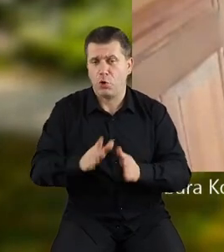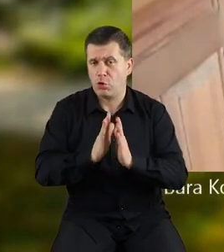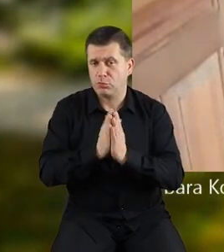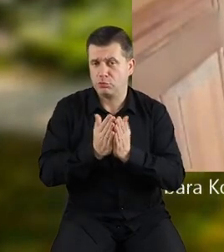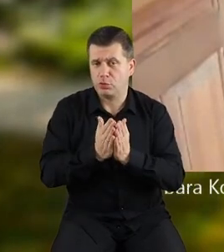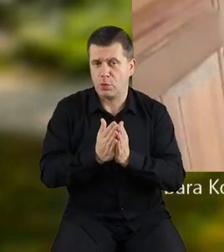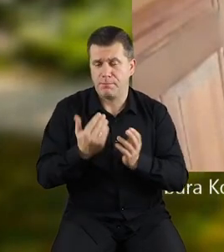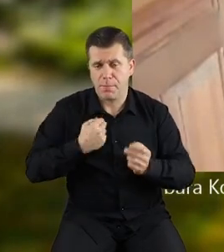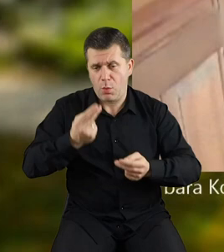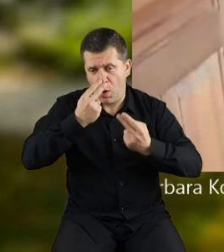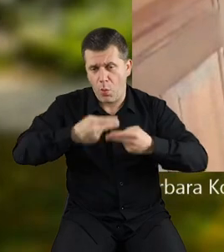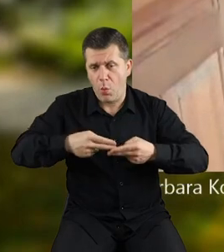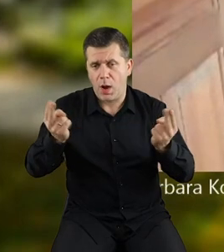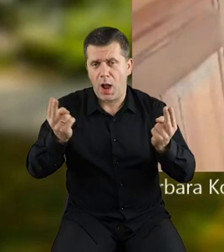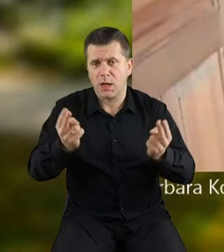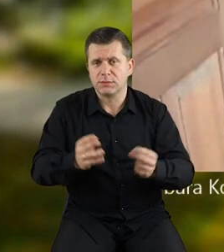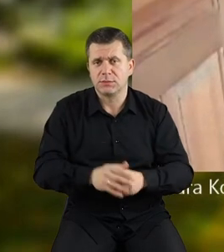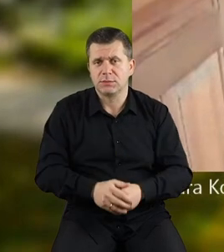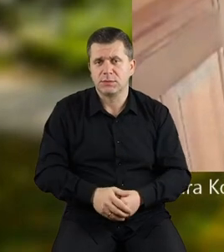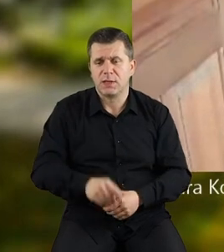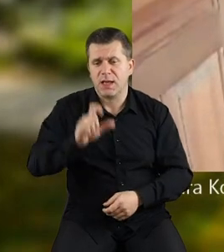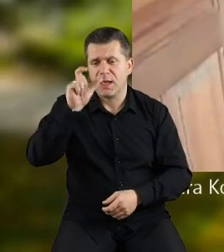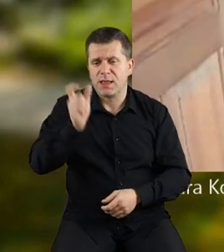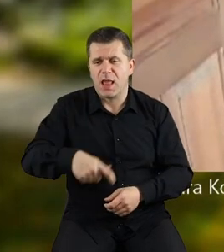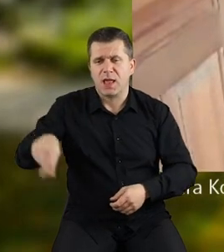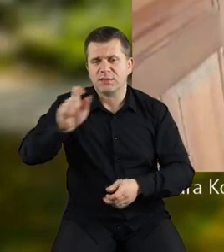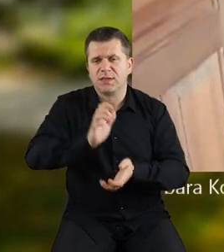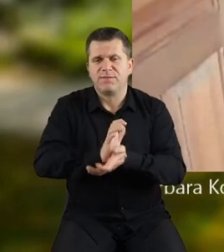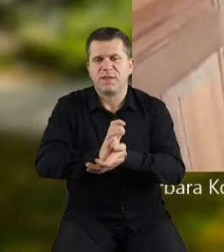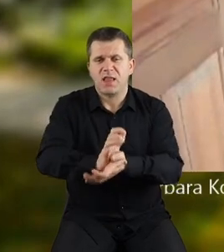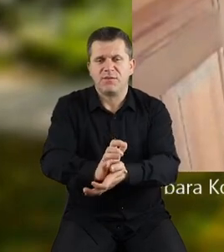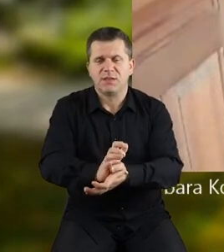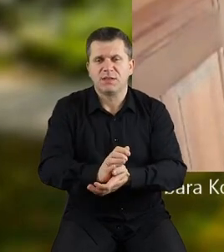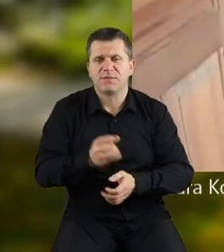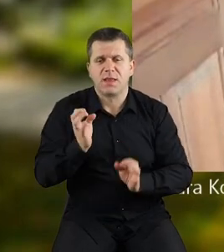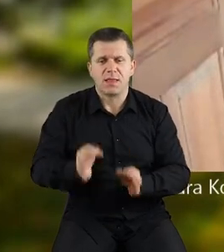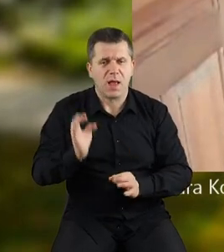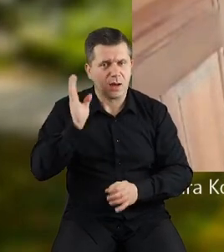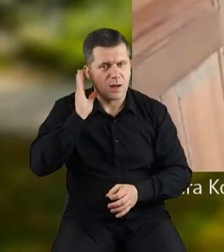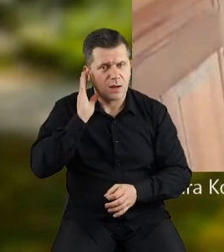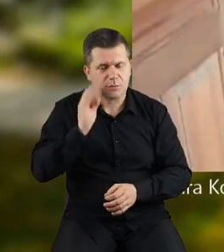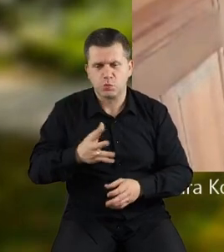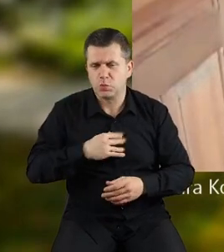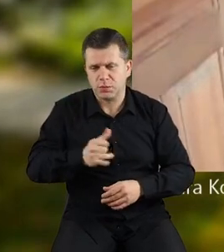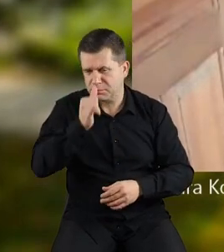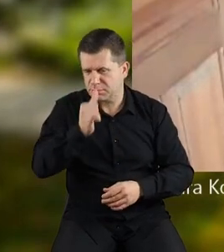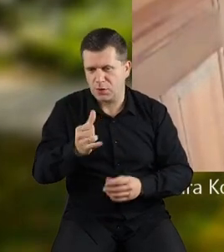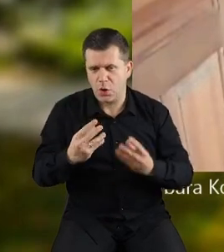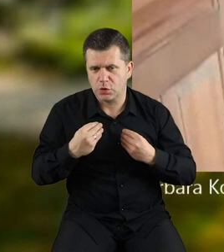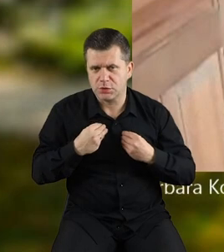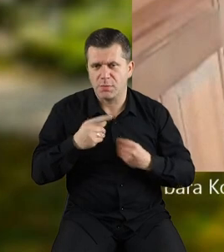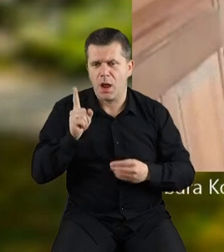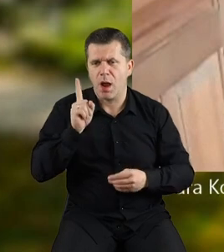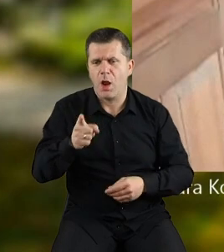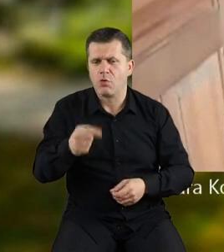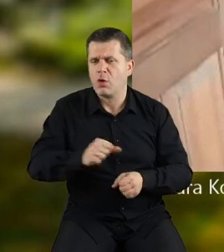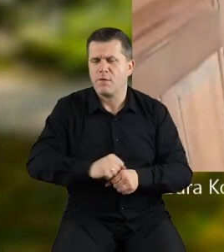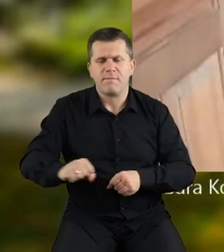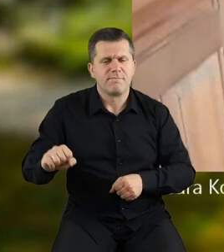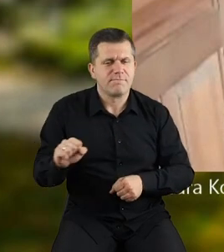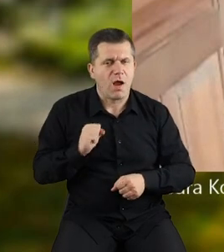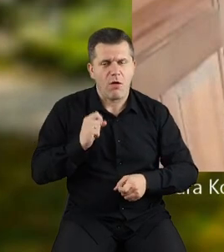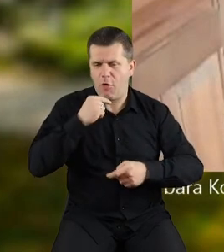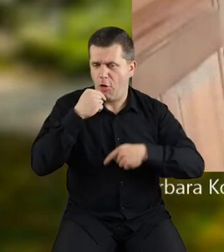Napisała o tym książkę, która się ukazała nakładem gdańskiego wydawnictwa. Jest teraz chyba nie do dostania, ale to